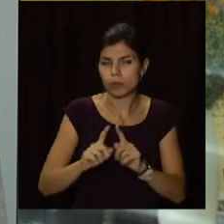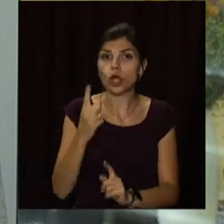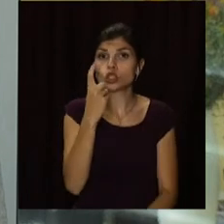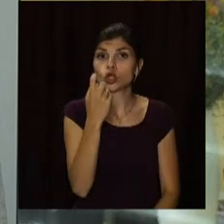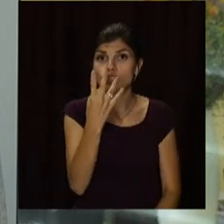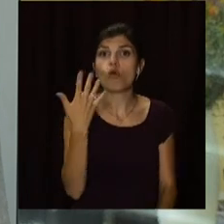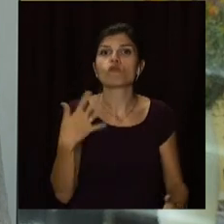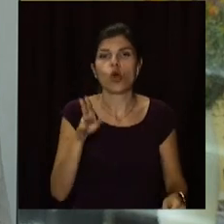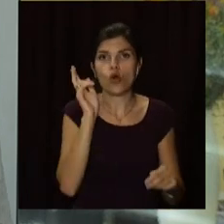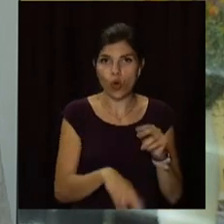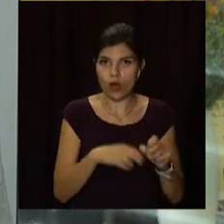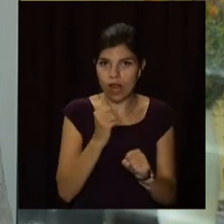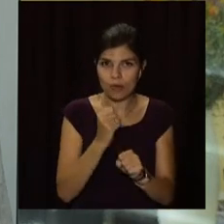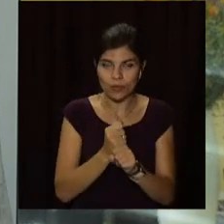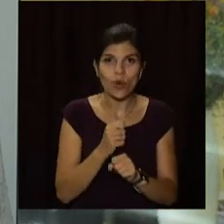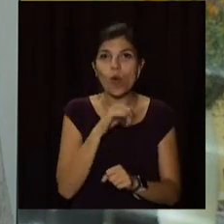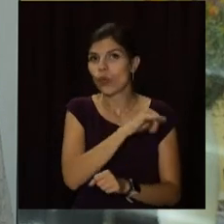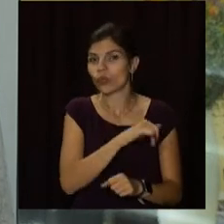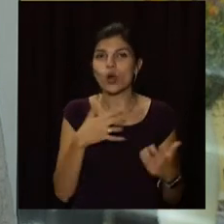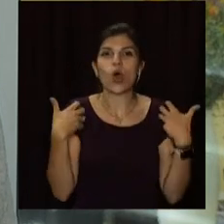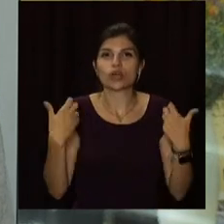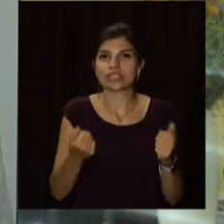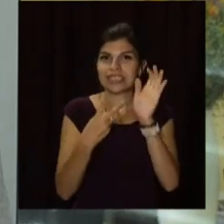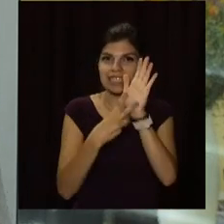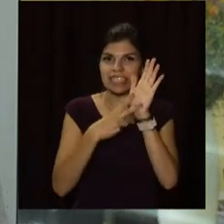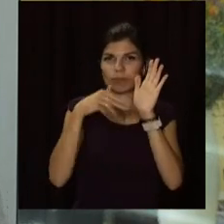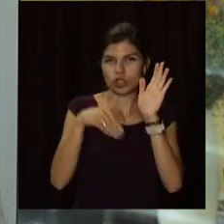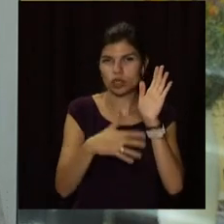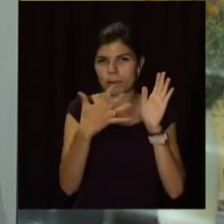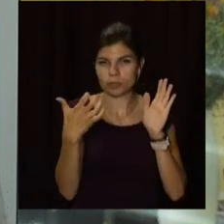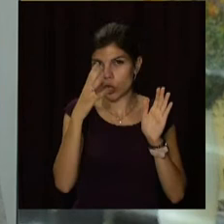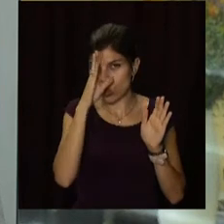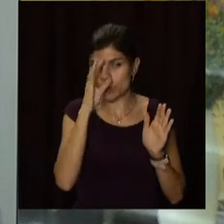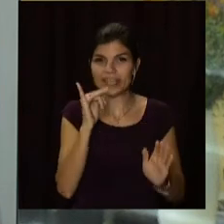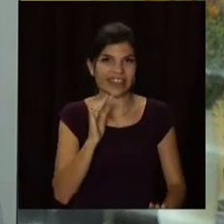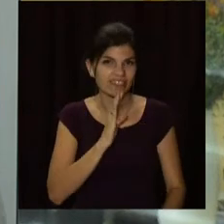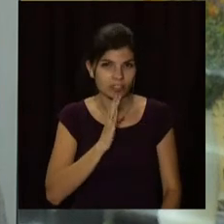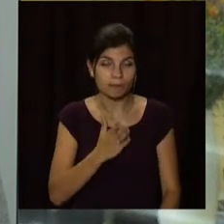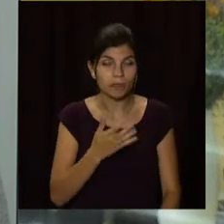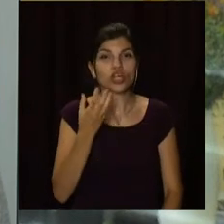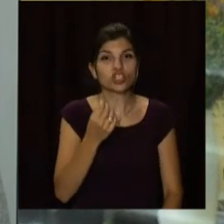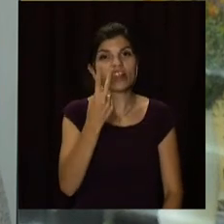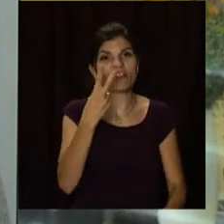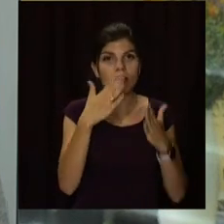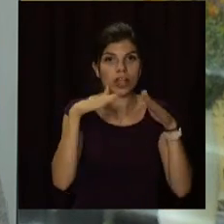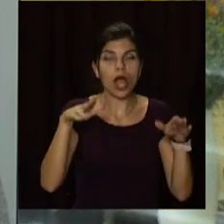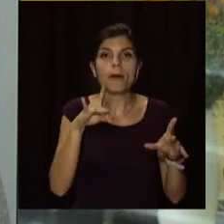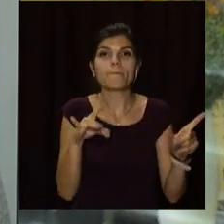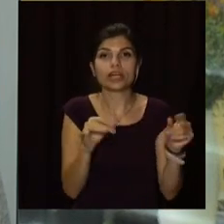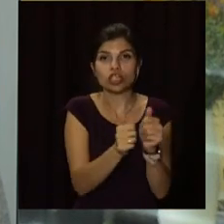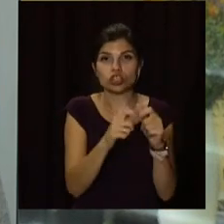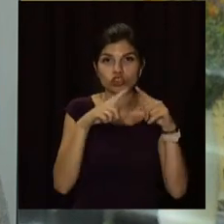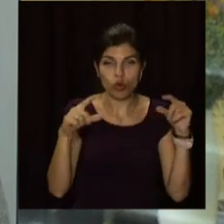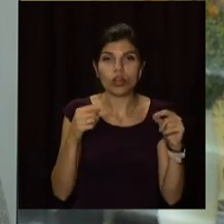вже завершили роботи. У них оздоровилося 7,5 тисяч хлопців та дівчат. Ще два табори при школах